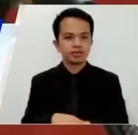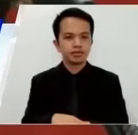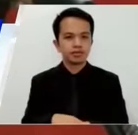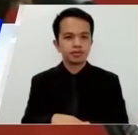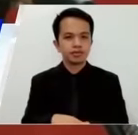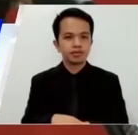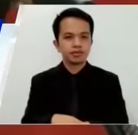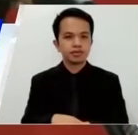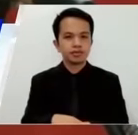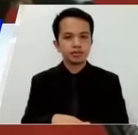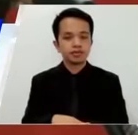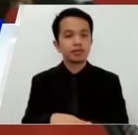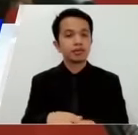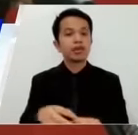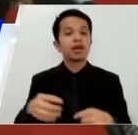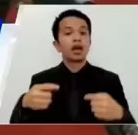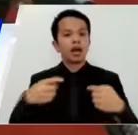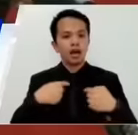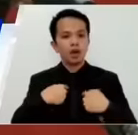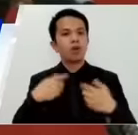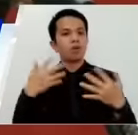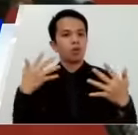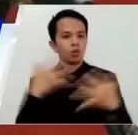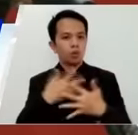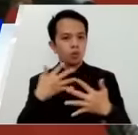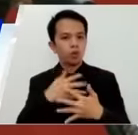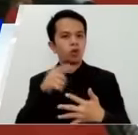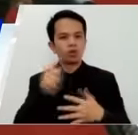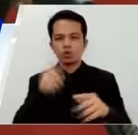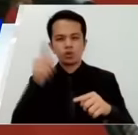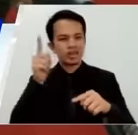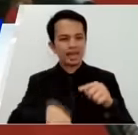I am afraid you cannot do that.